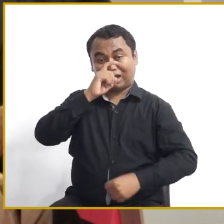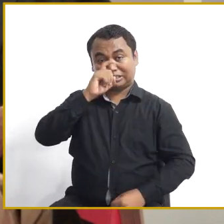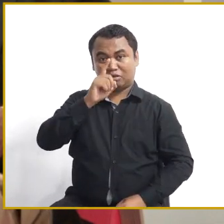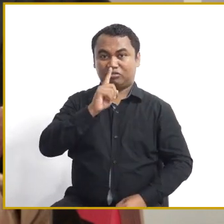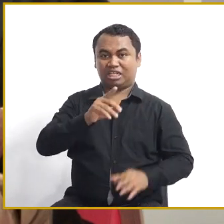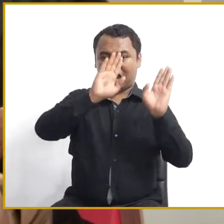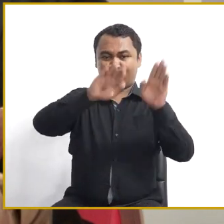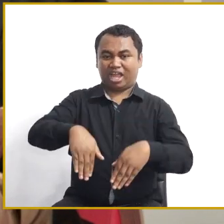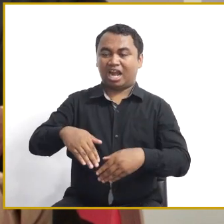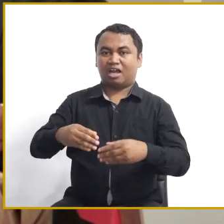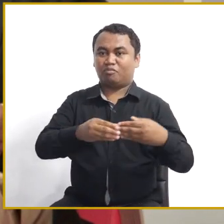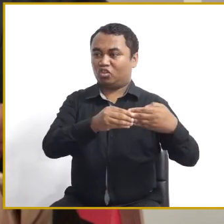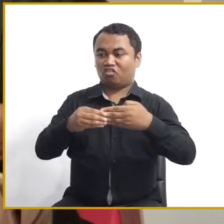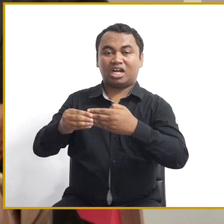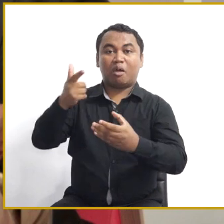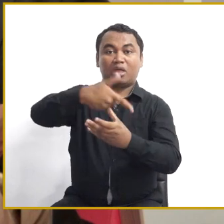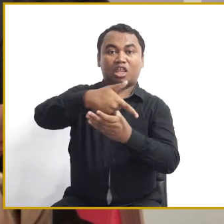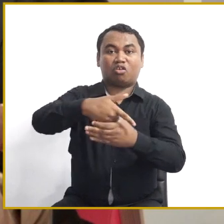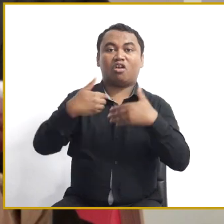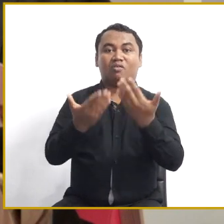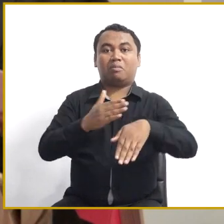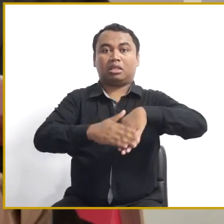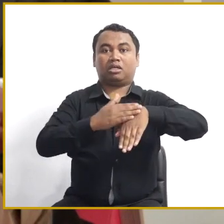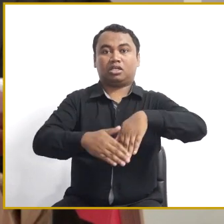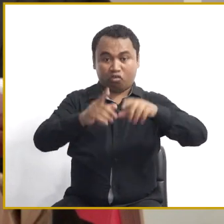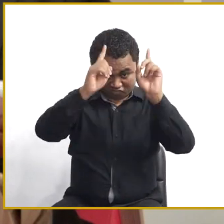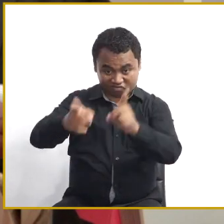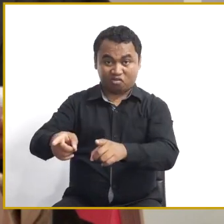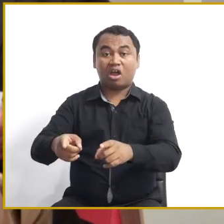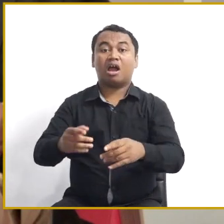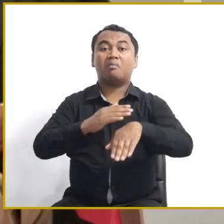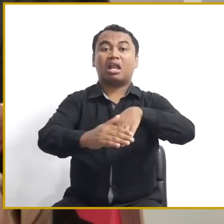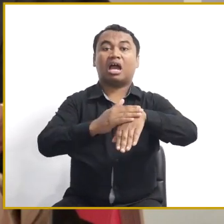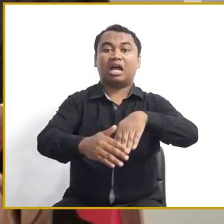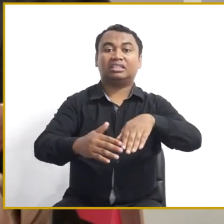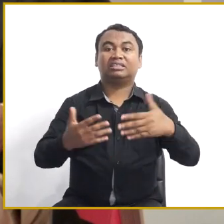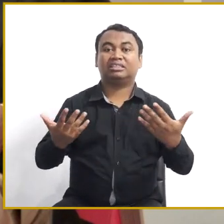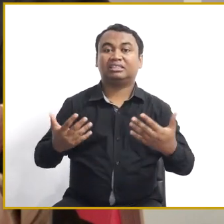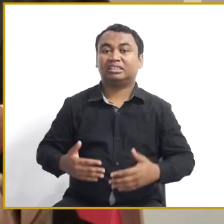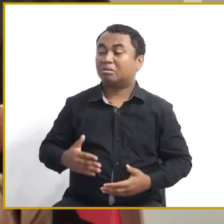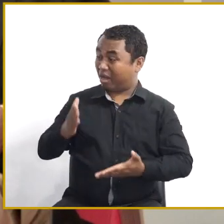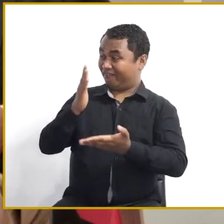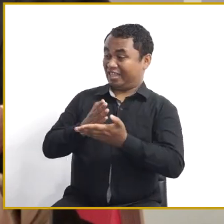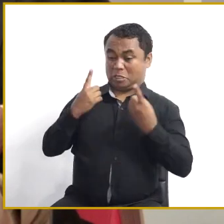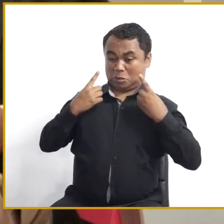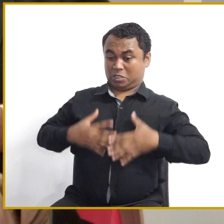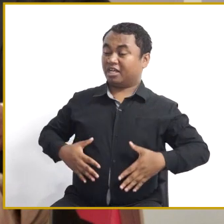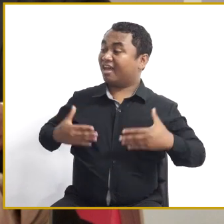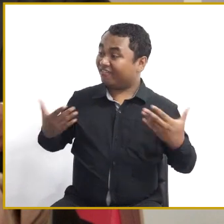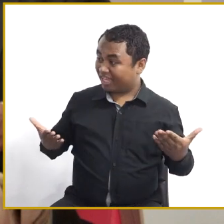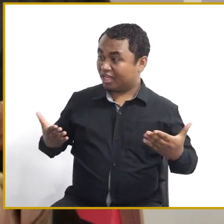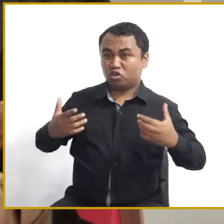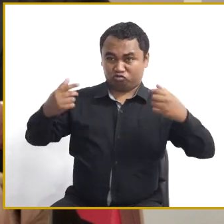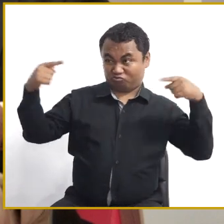fanafatra fandefasana petrôla any Madagasikara dia efa eto tsika no raisina aloha, afaka hiatrika an'izay pression avy any ivelany zay ve